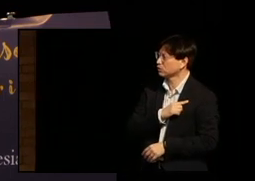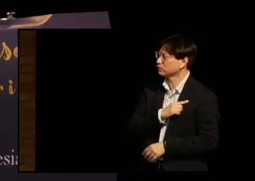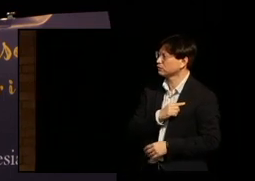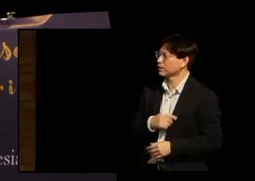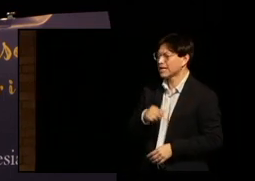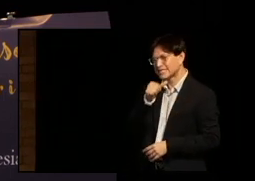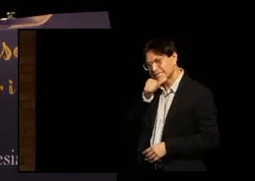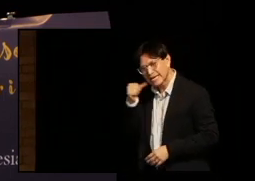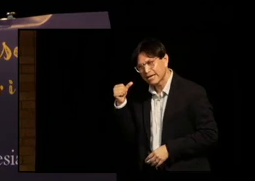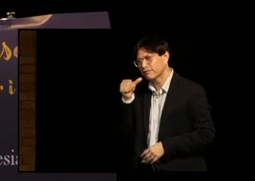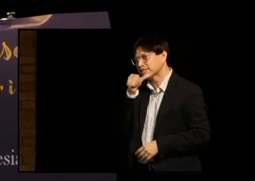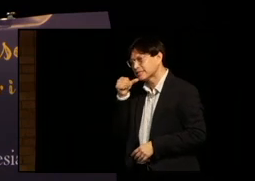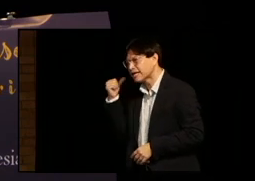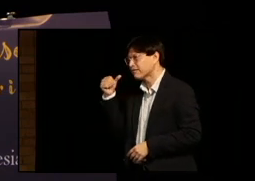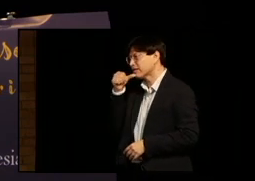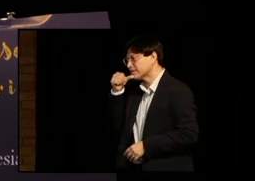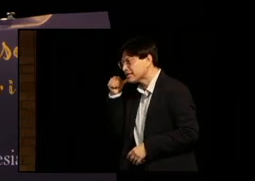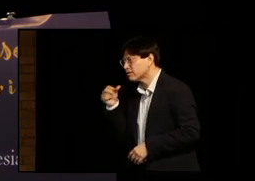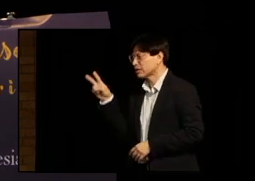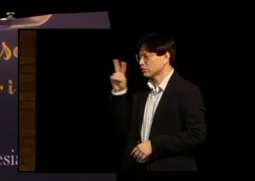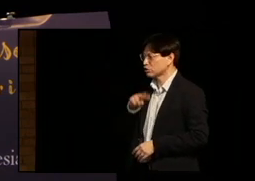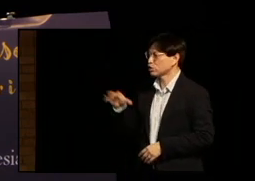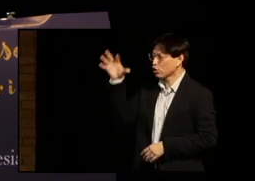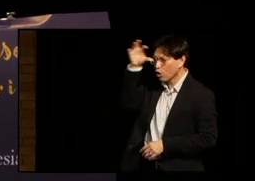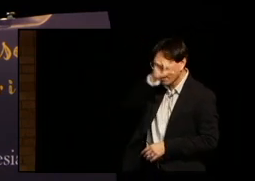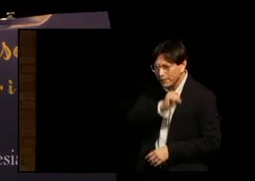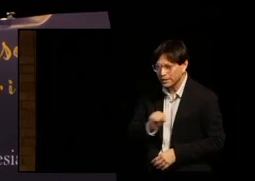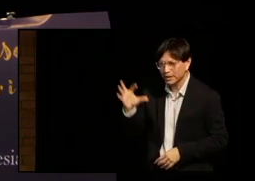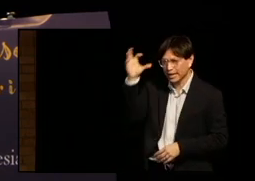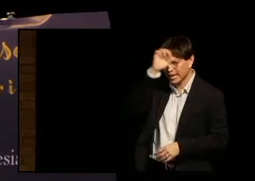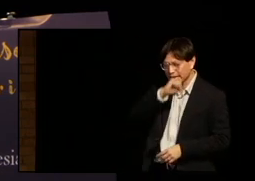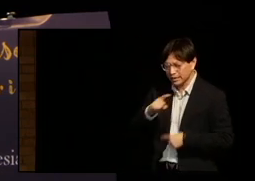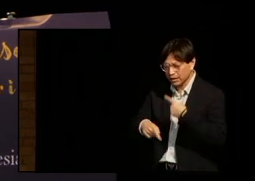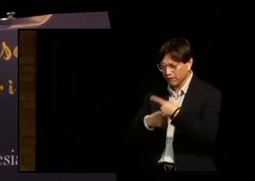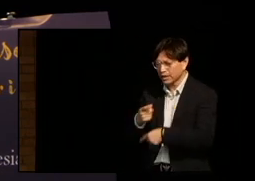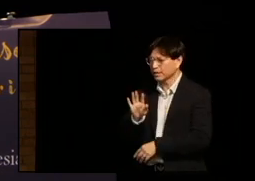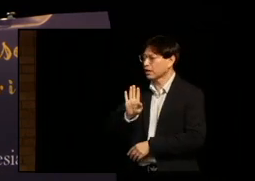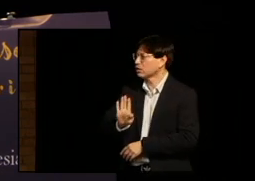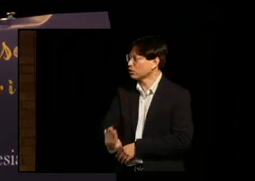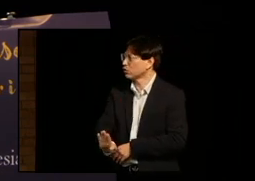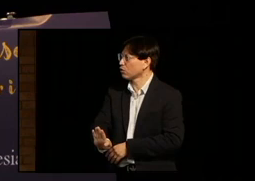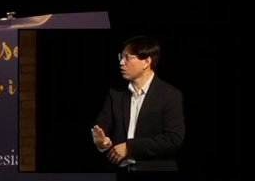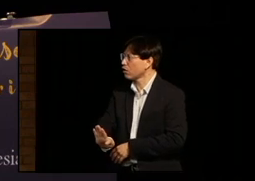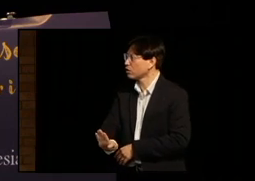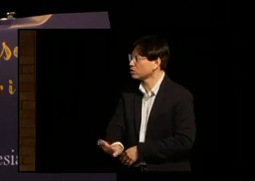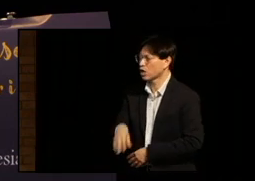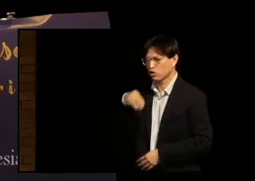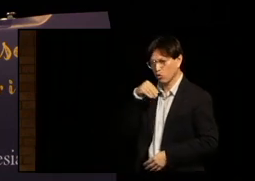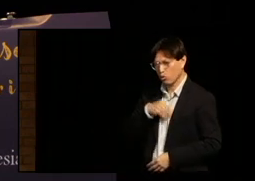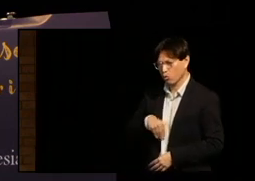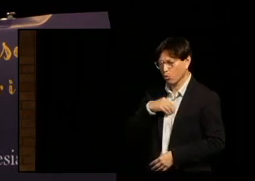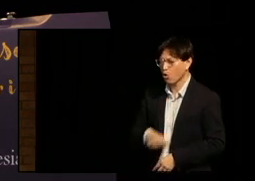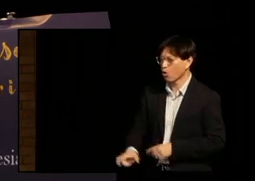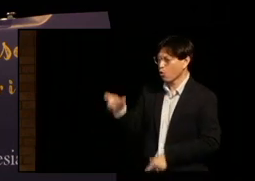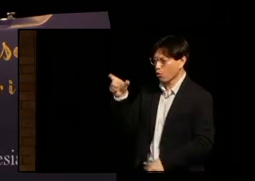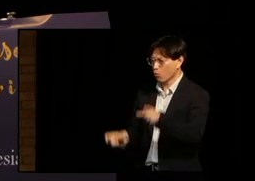servono Perché servono ma è nel R C conto che davanti a noi abbiamo una c'è persona che ha un corpo un'anima e un spirito che desidera